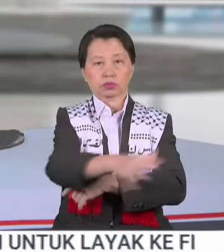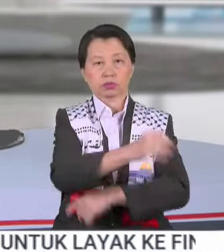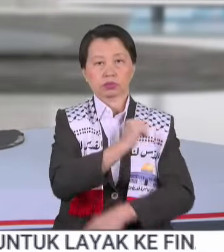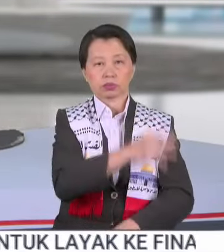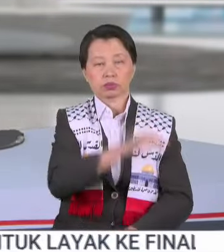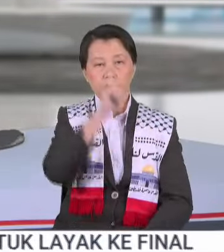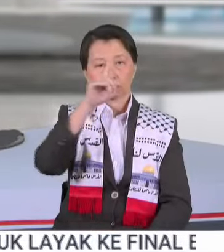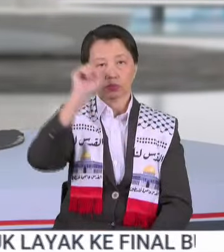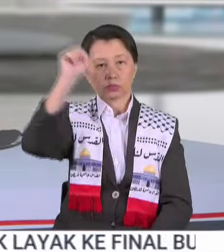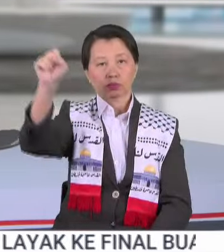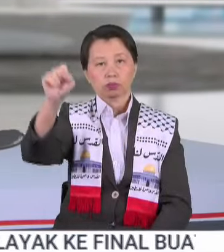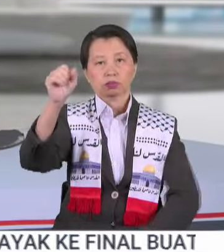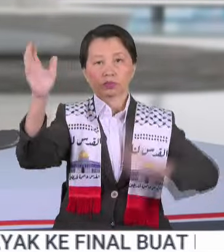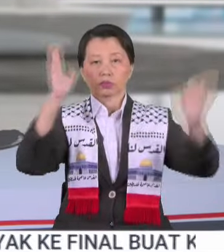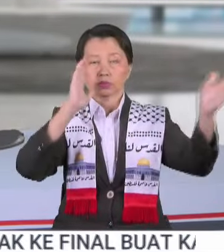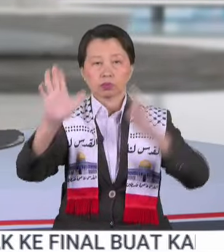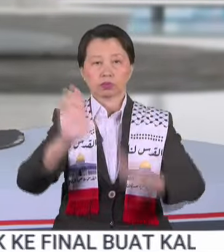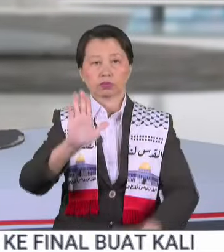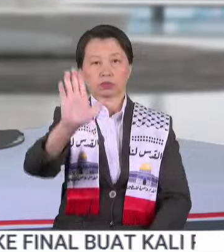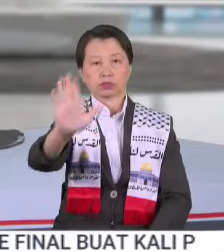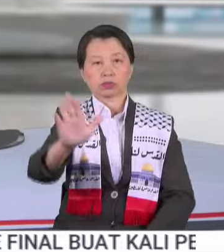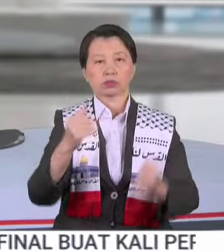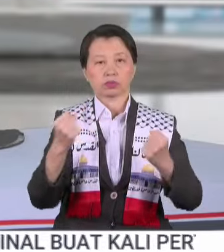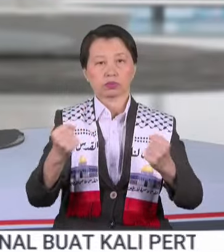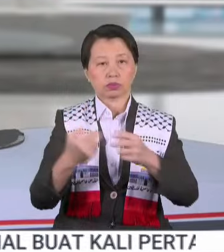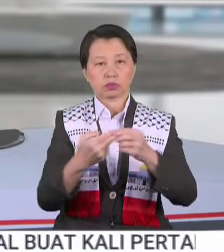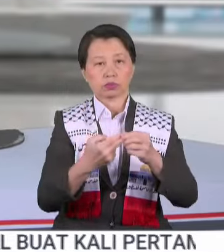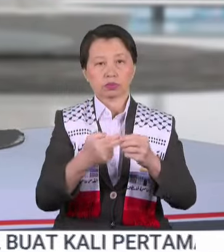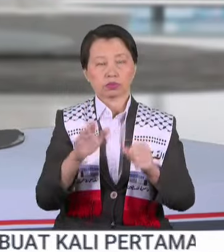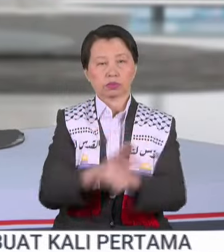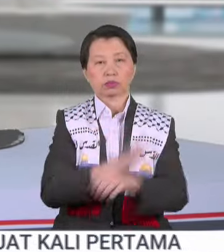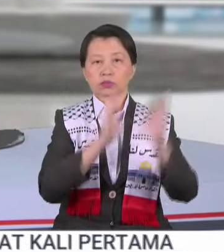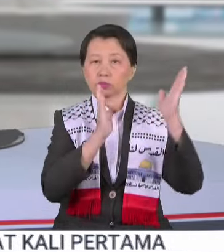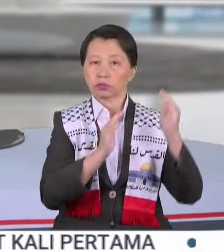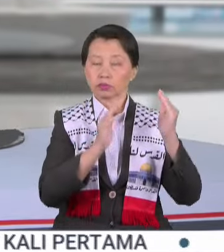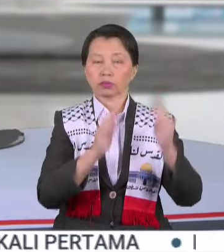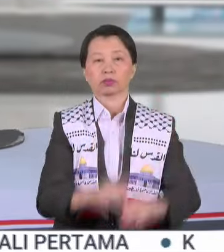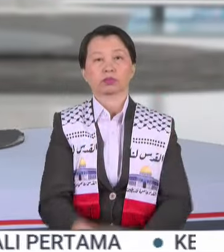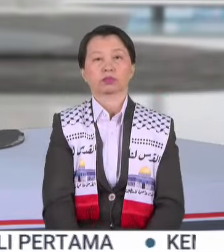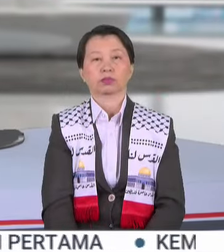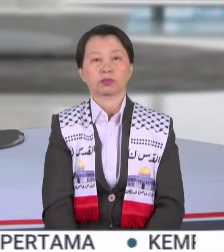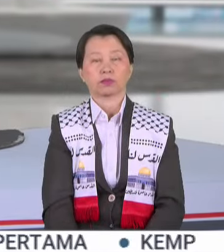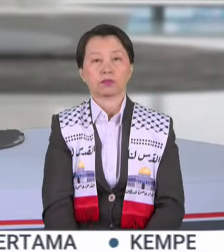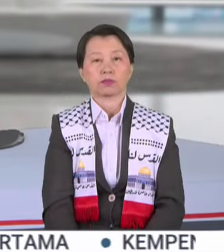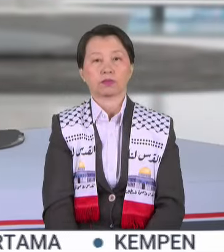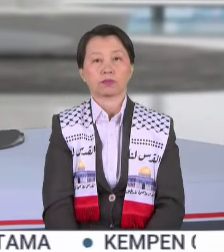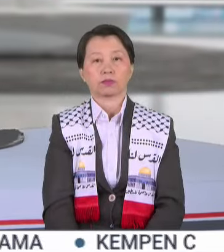Palestin, pasti merdeka. Malaysia Madani, dekat perpaduan, penuhi harapan.